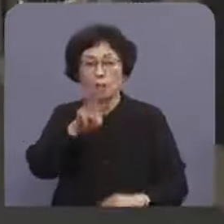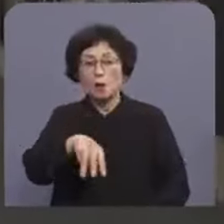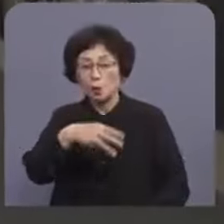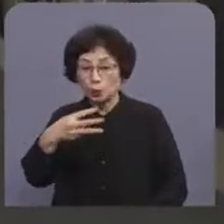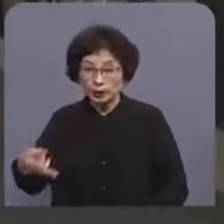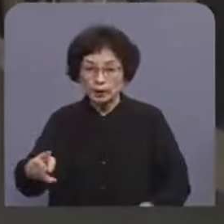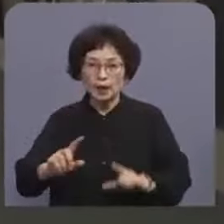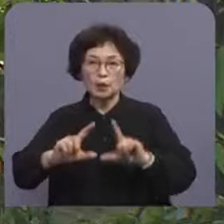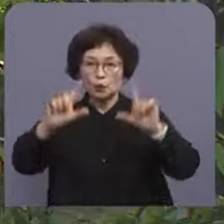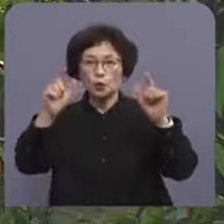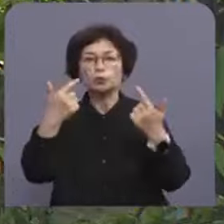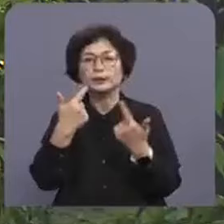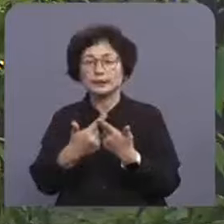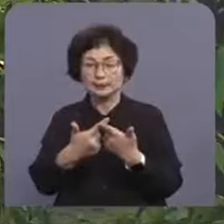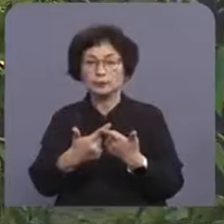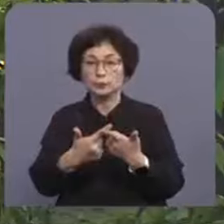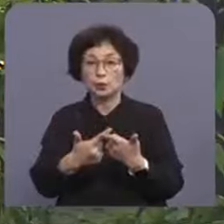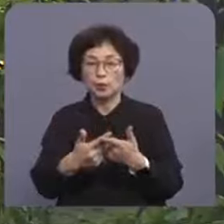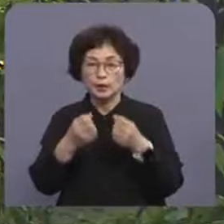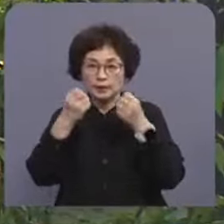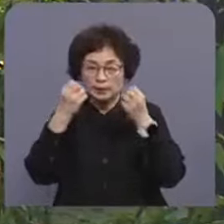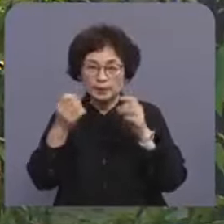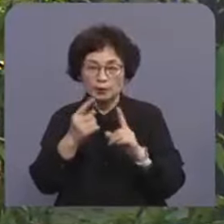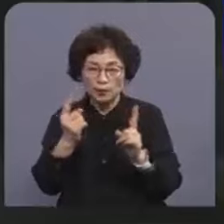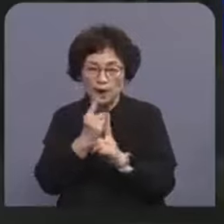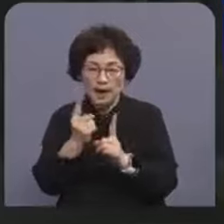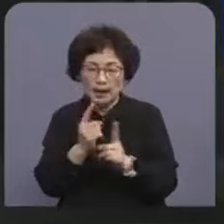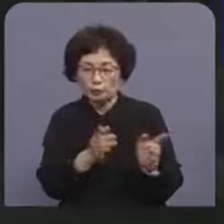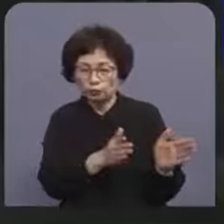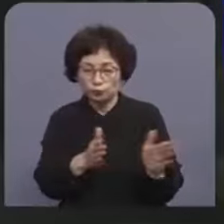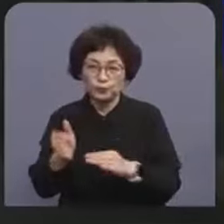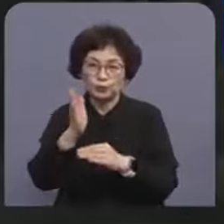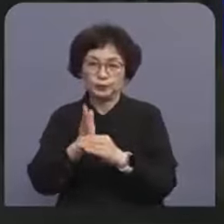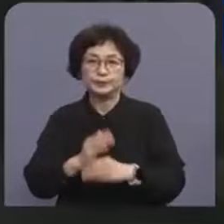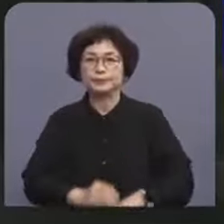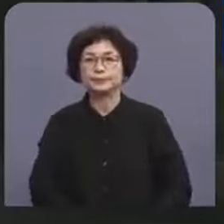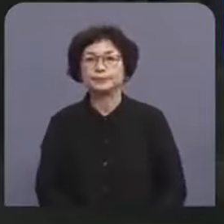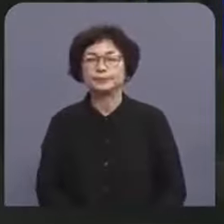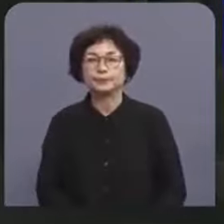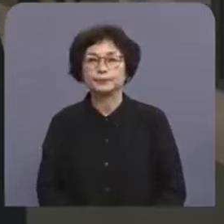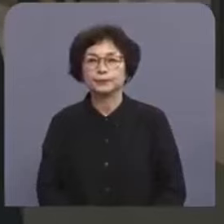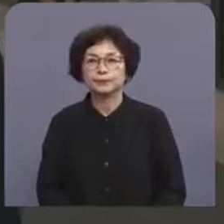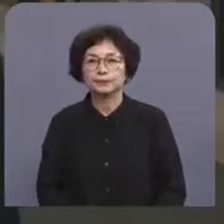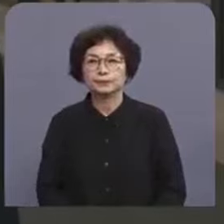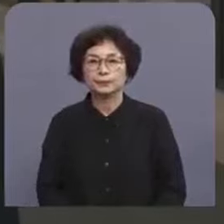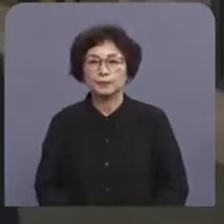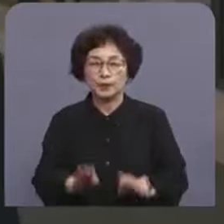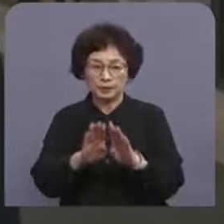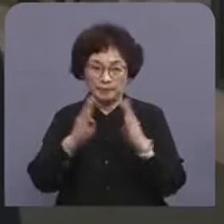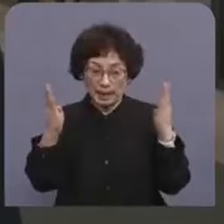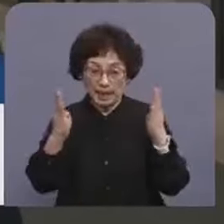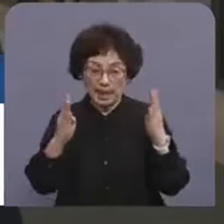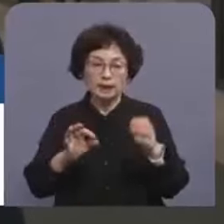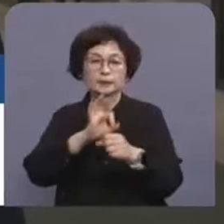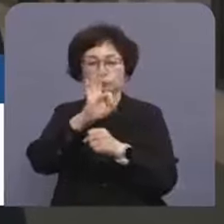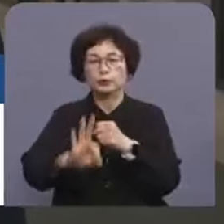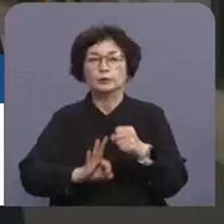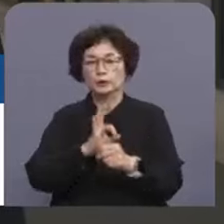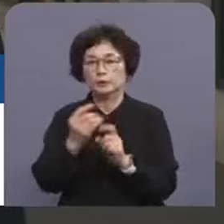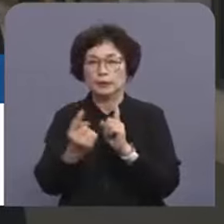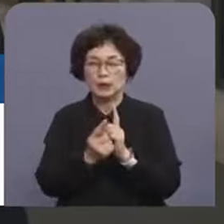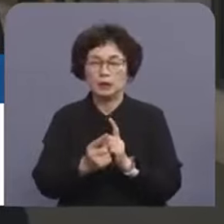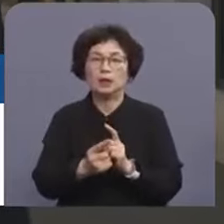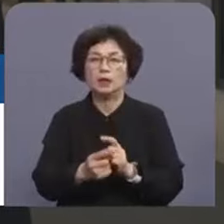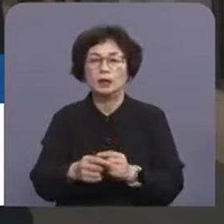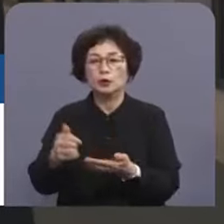롯데아울렛 동부산점도 새 단장을 하며 대전을 치를 준비를 마쳤습니다. 개점 10주년을 맞아서 고객